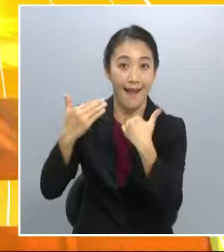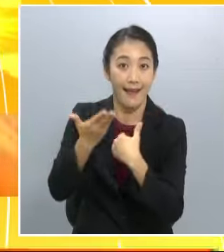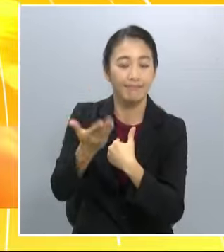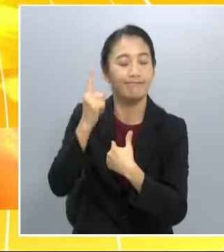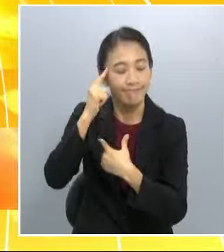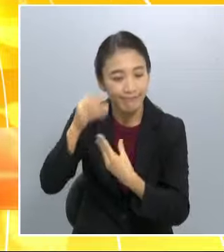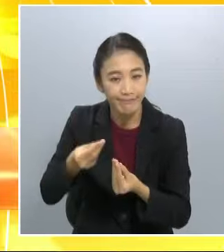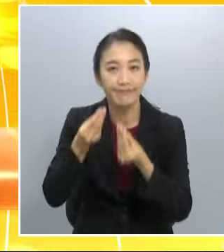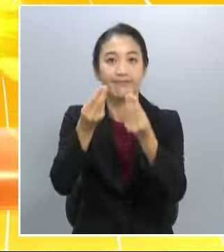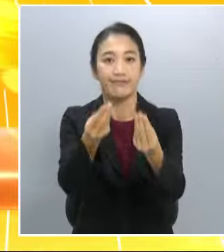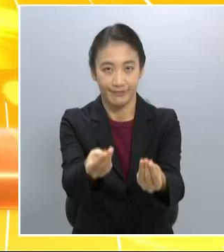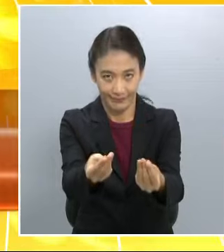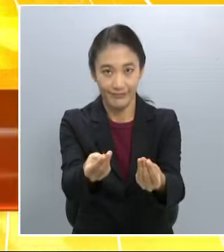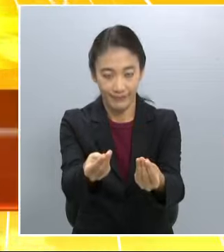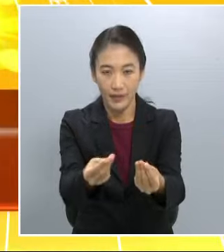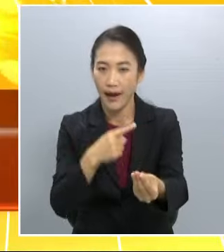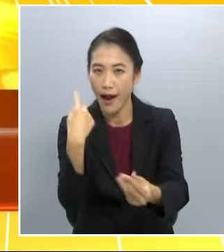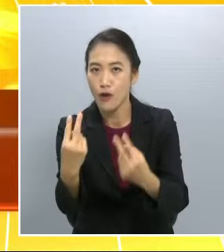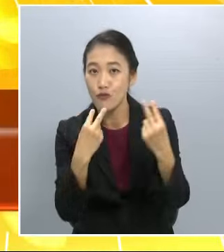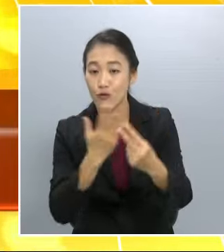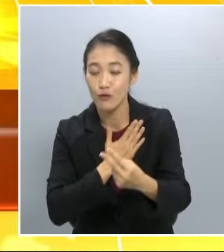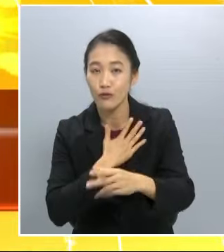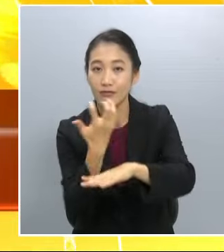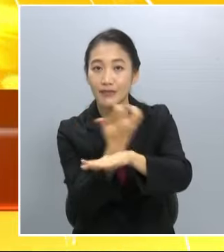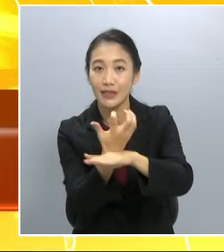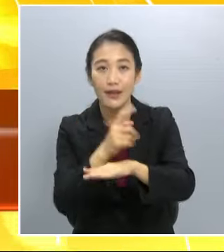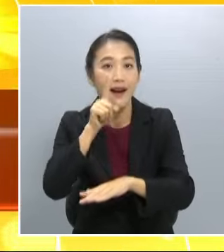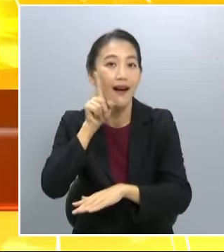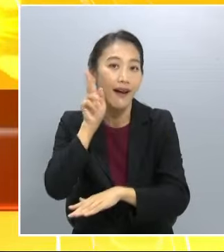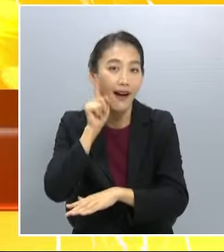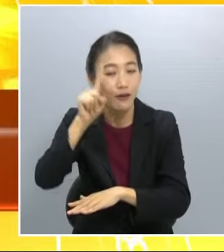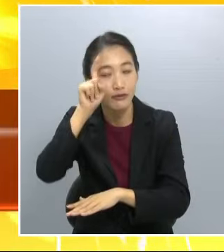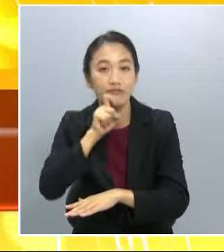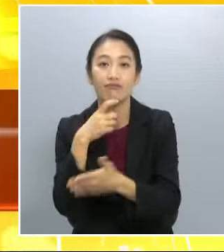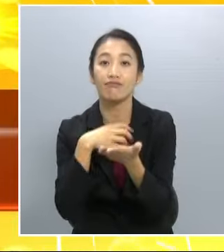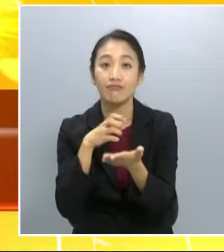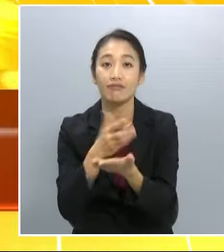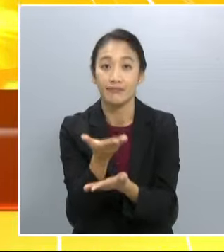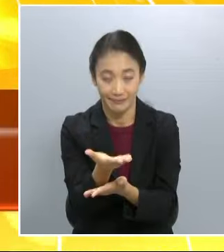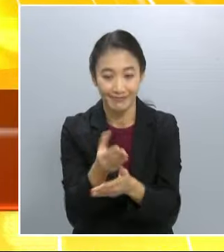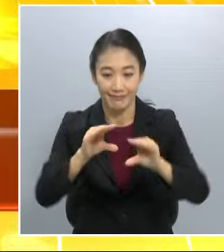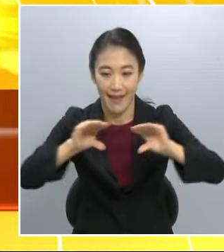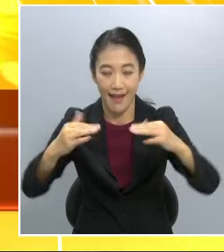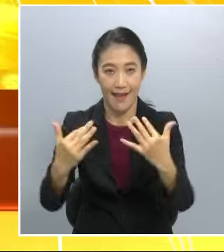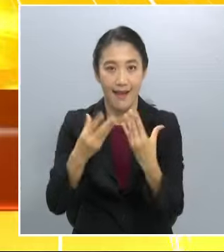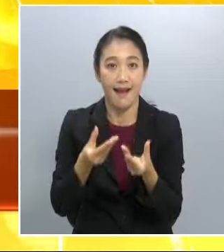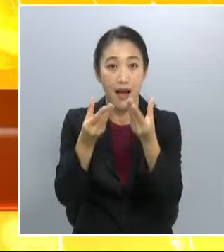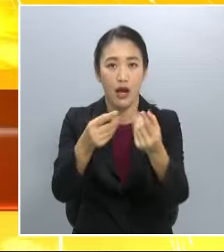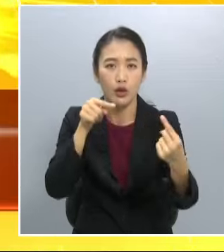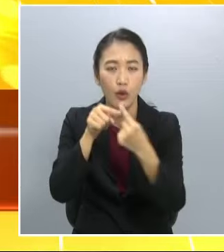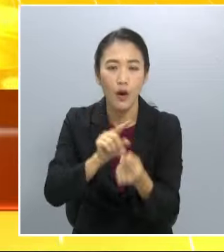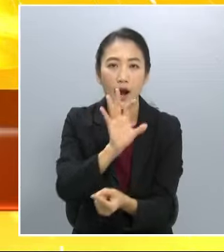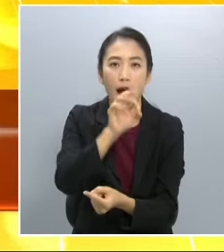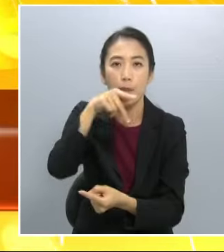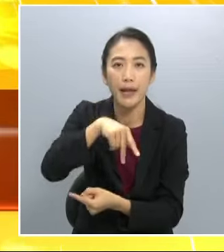ให้ท่านผู้ชมรายการเรื่องเล่าสาธิตเป็นแร Careerรุ่น x Inverter Plusขนาด 9,000 BTU1